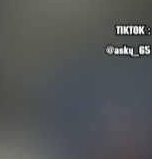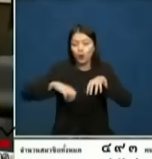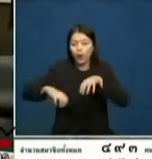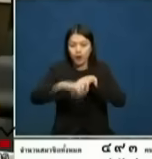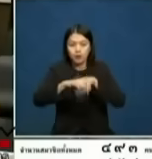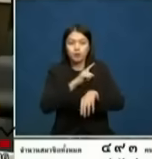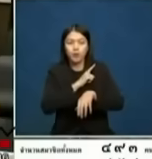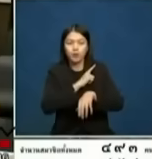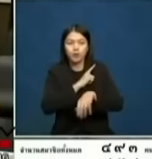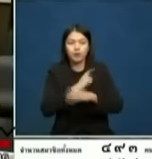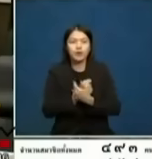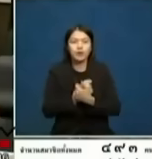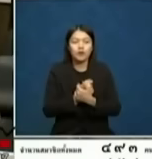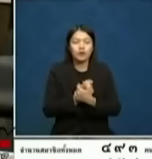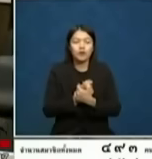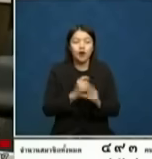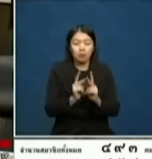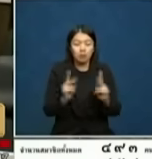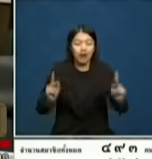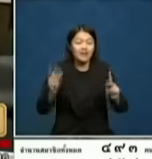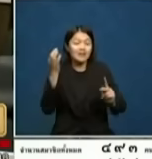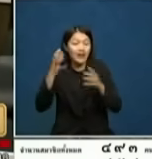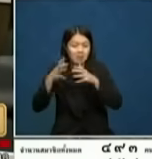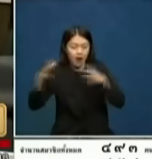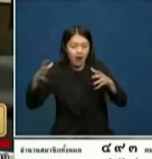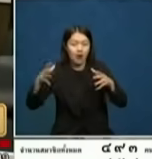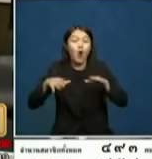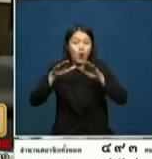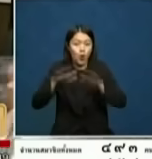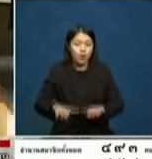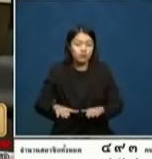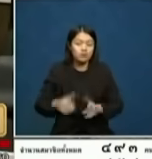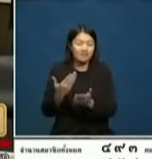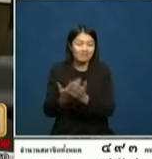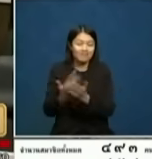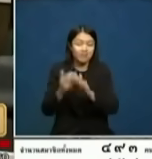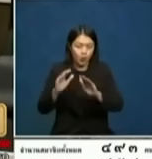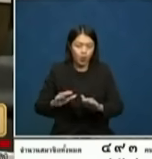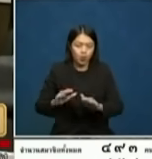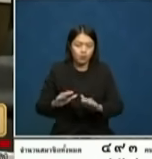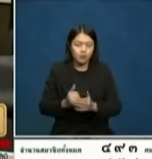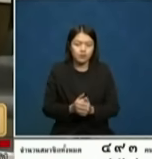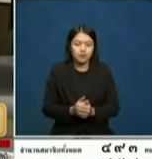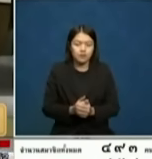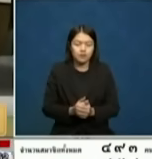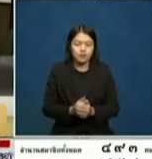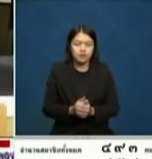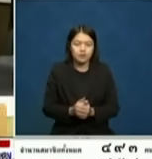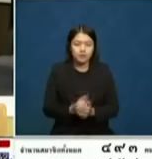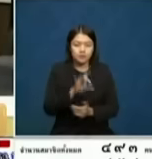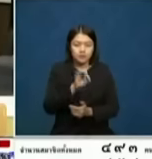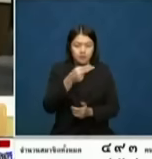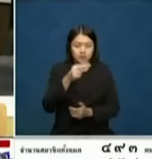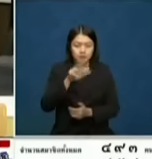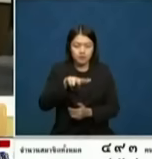นะคือผมว่าก่อนจะอภิปรายเนี่ยเข้าใจว่าตัวเลขมันเยอะนะแต่ถ้าเตรียมตัว